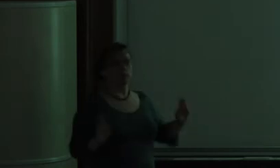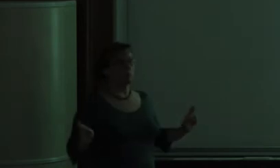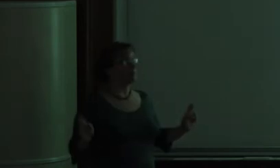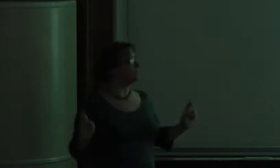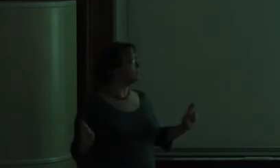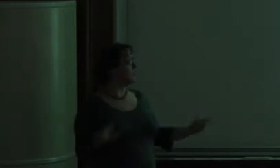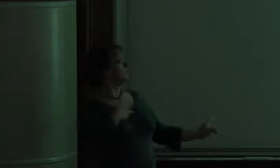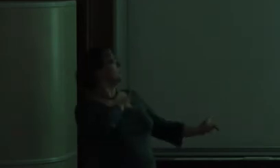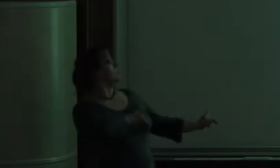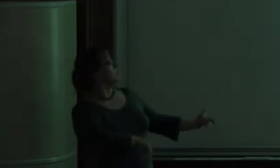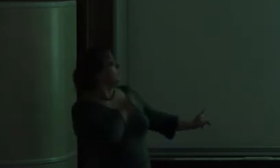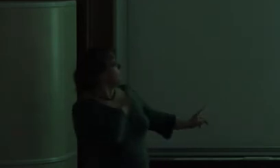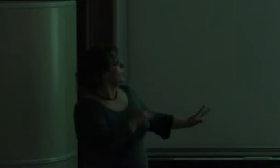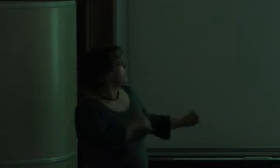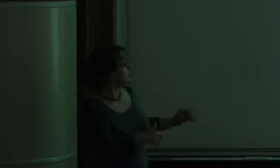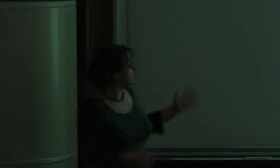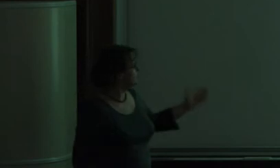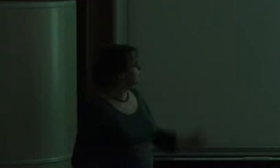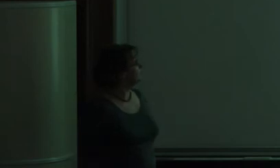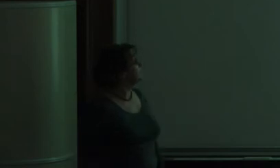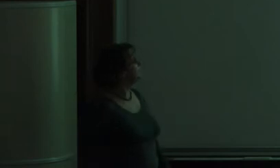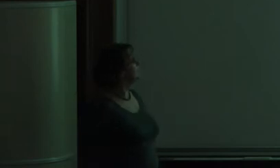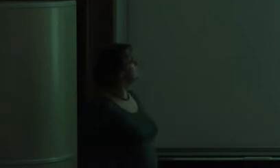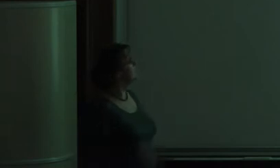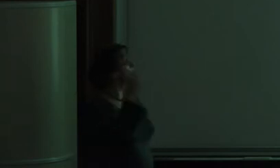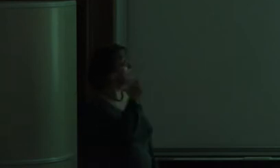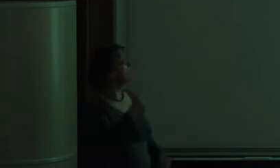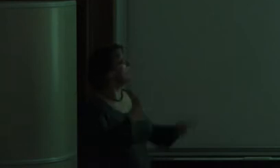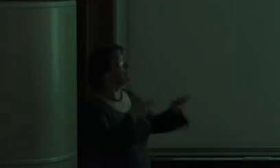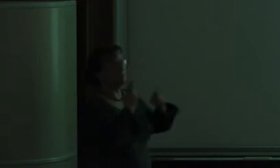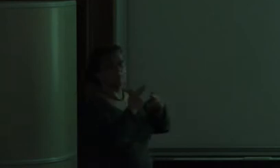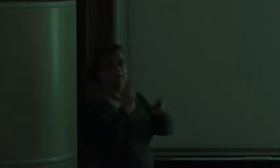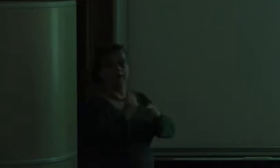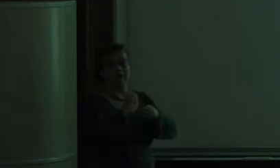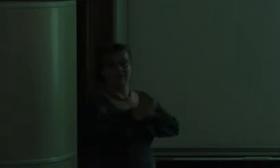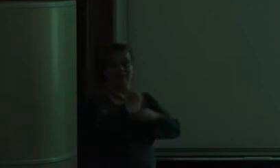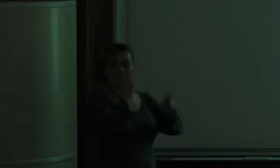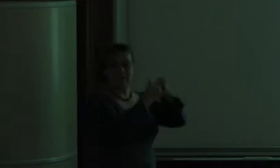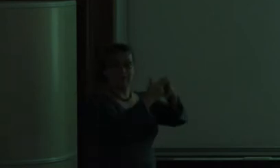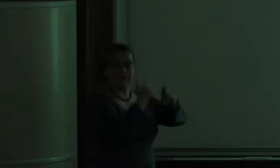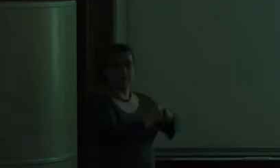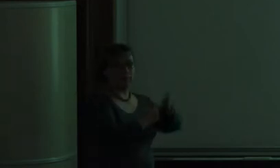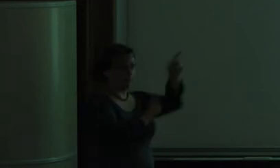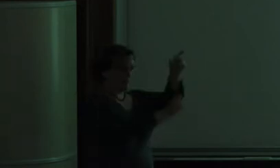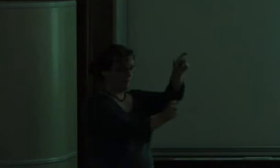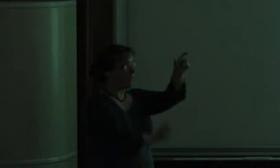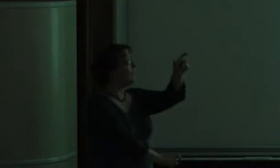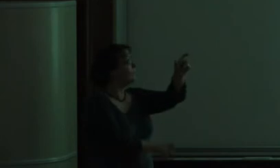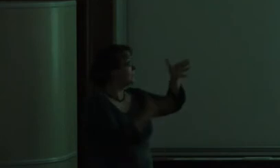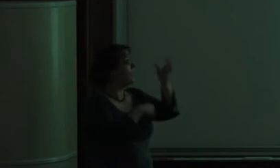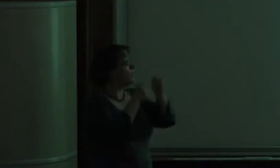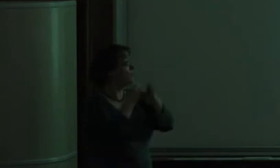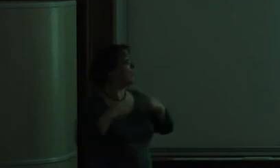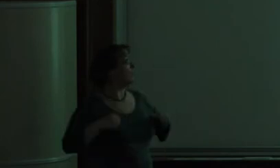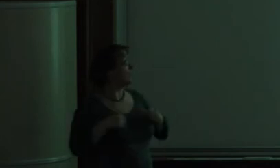marche. Et là, donc, vous voyez le nom de l'interface ici et quelque part là, vous avez une adresse IP de pour quand il y a une